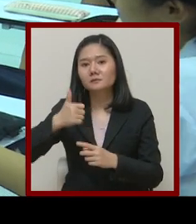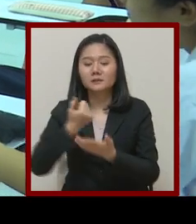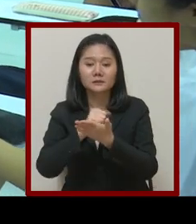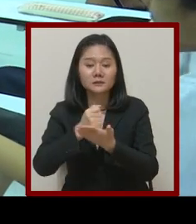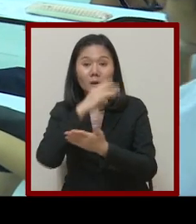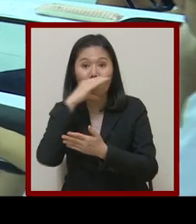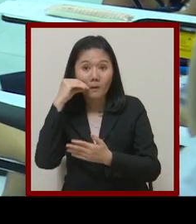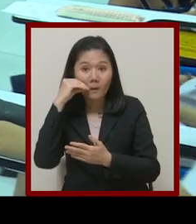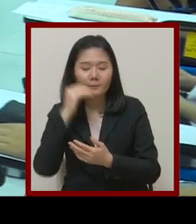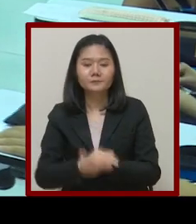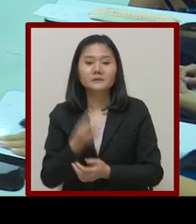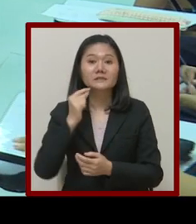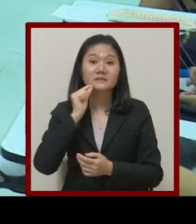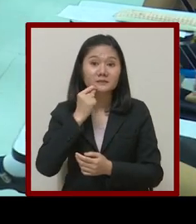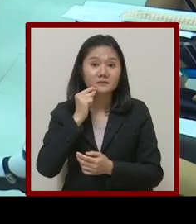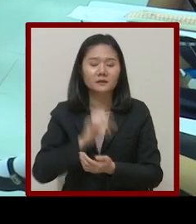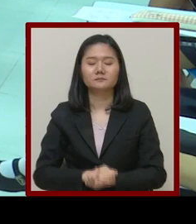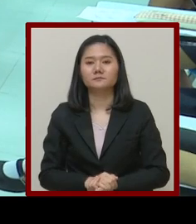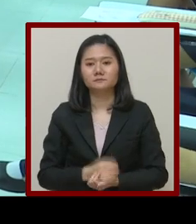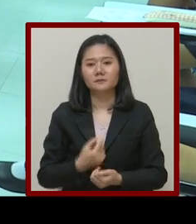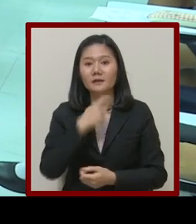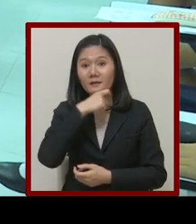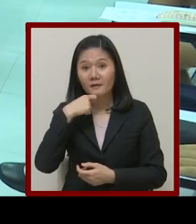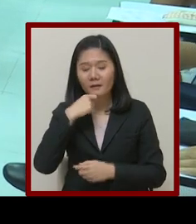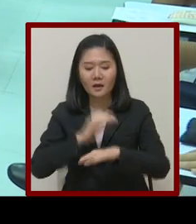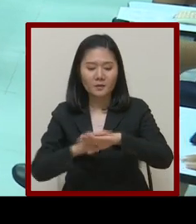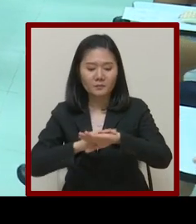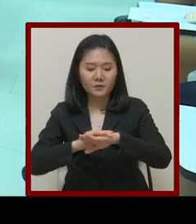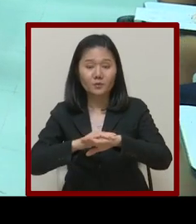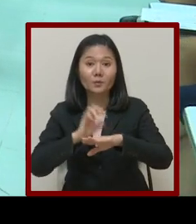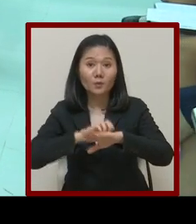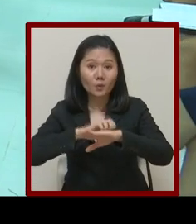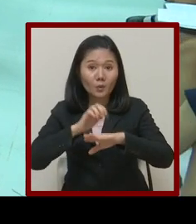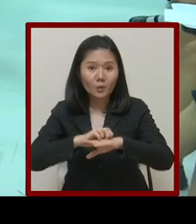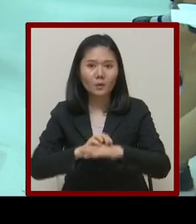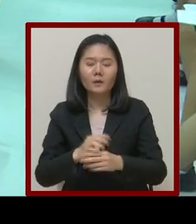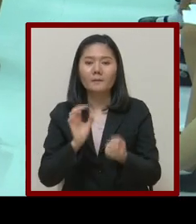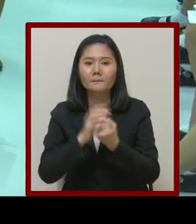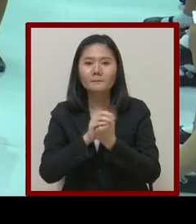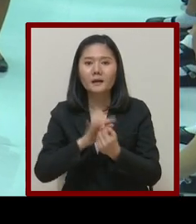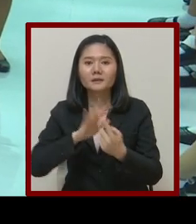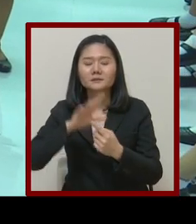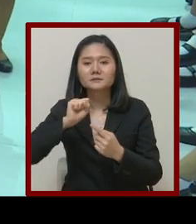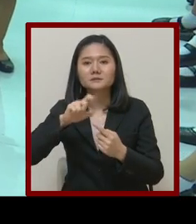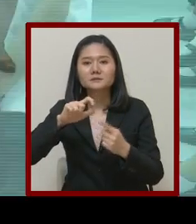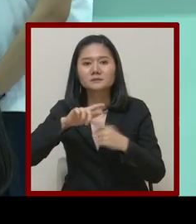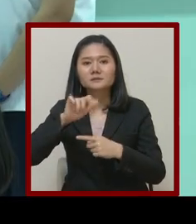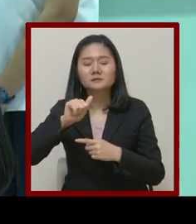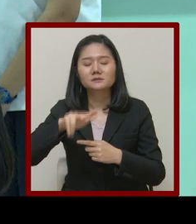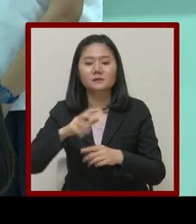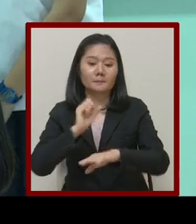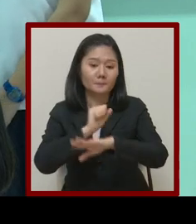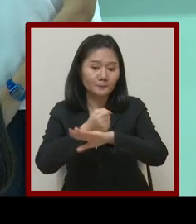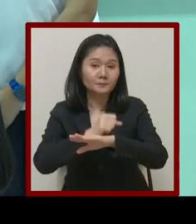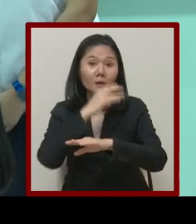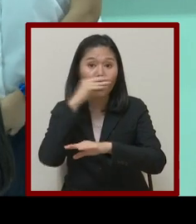เกลือแกงส่วนผสมแบบแห้งนะคะผิวมะกรูดไผ่ผักเสี้ยนผีข้าวคั่วพิมเสนก